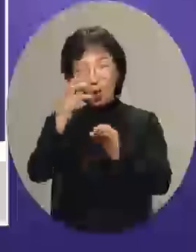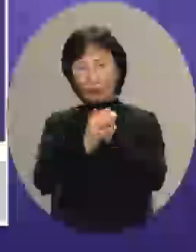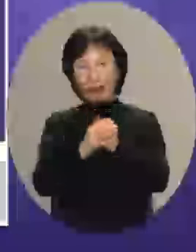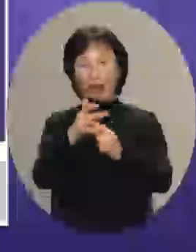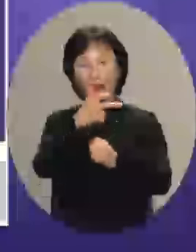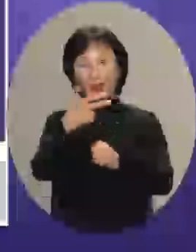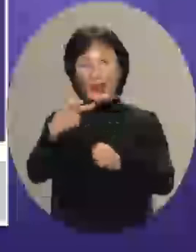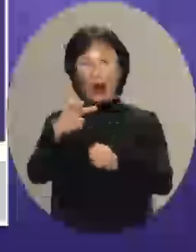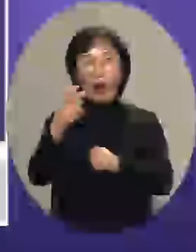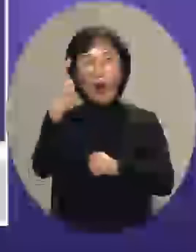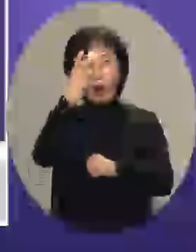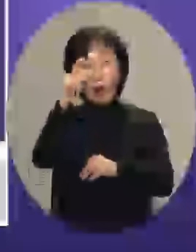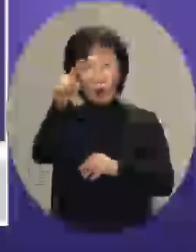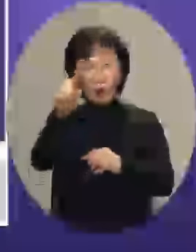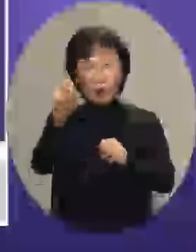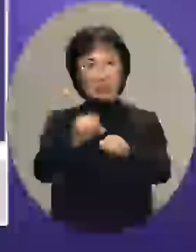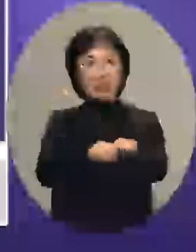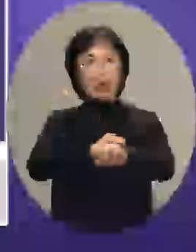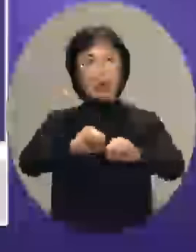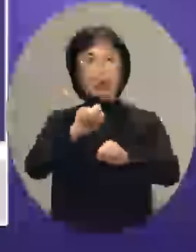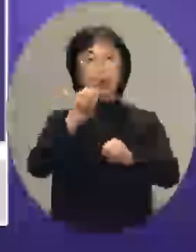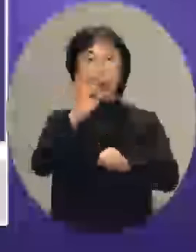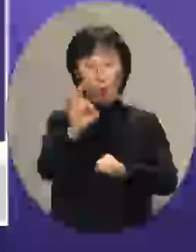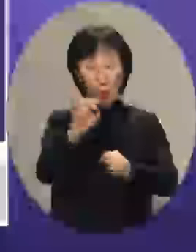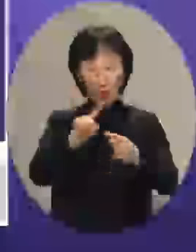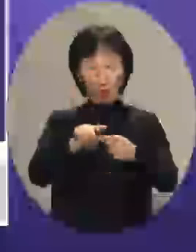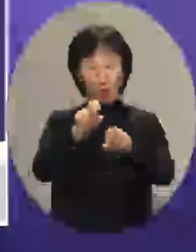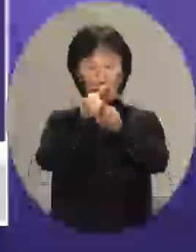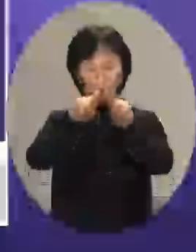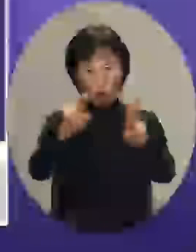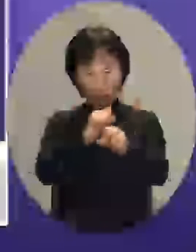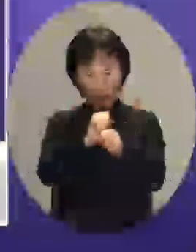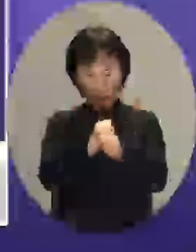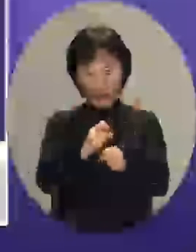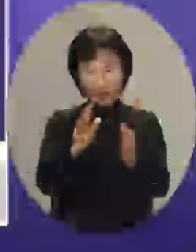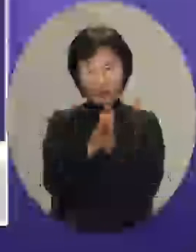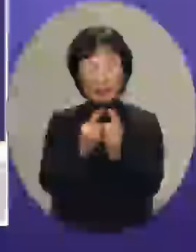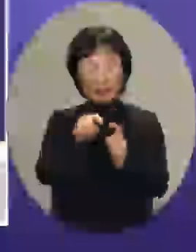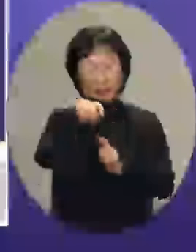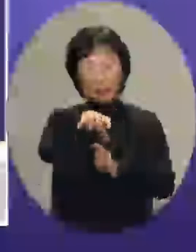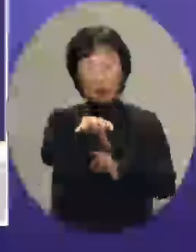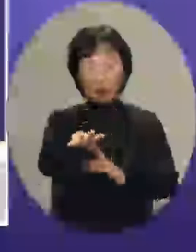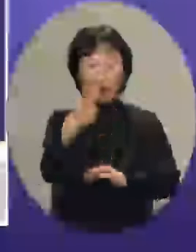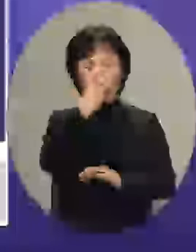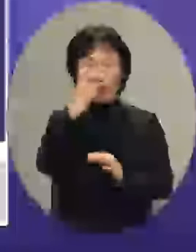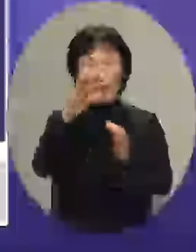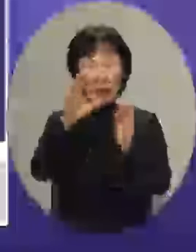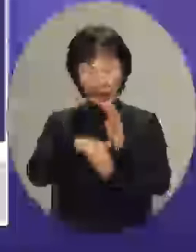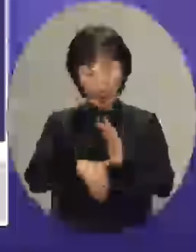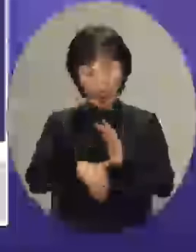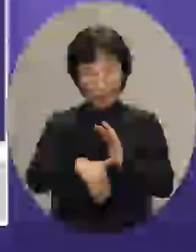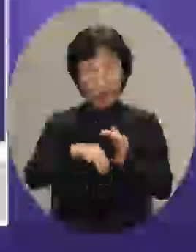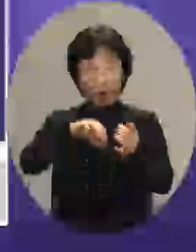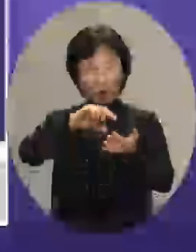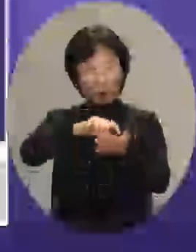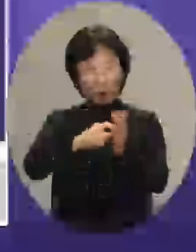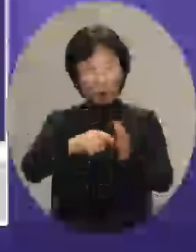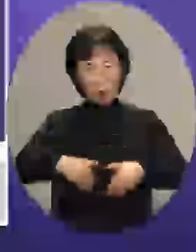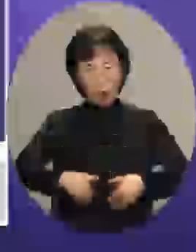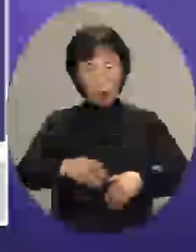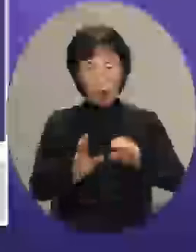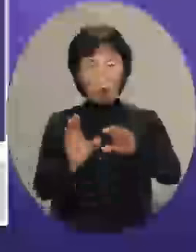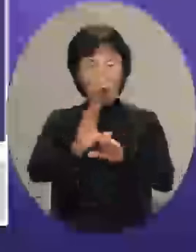데는 특수활동비 없애자. 그리고 직접 현장에서 수사하는 부분 이런 거는 어느 정도 필요한 거는 네, 지금 말씀하신